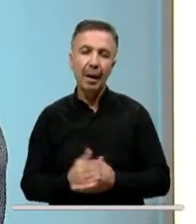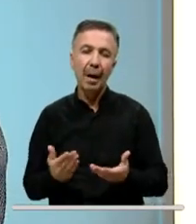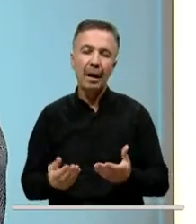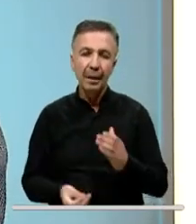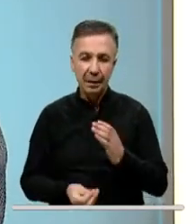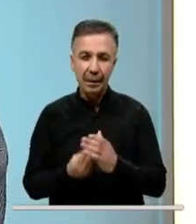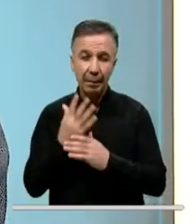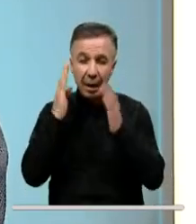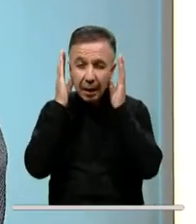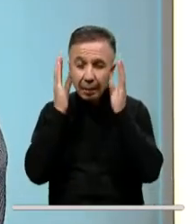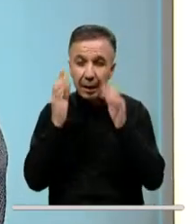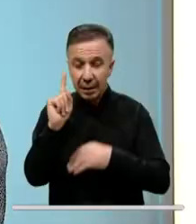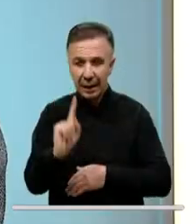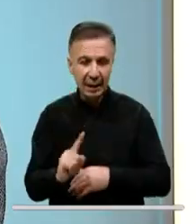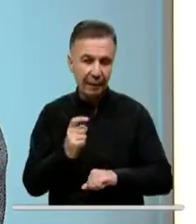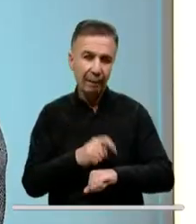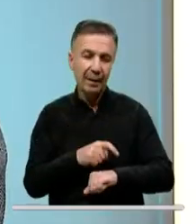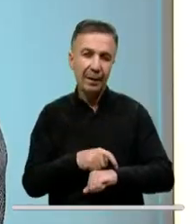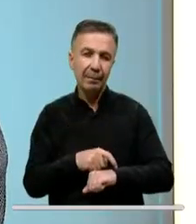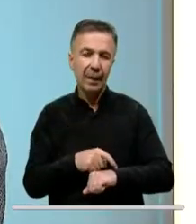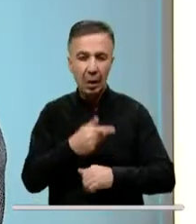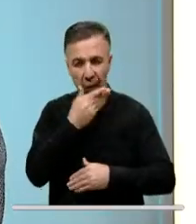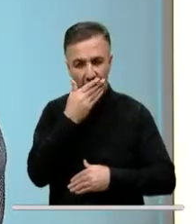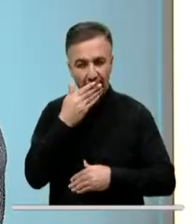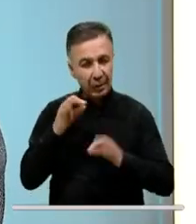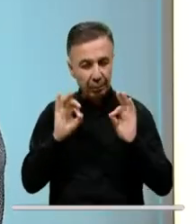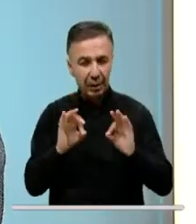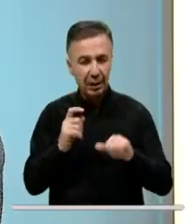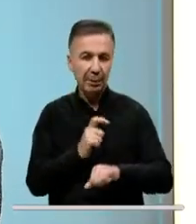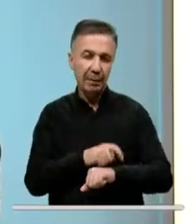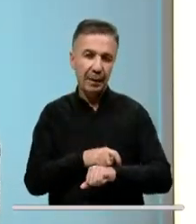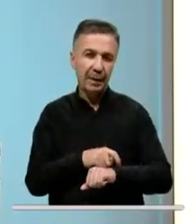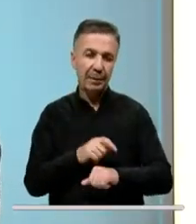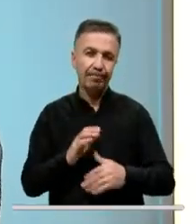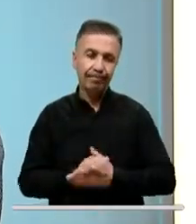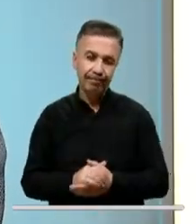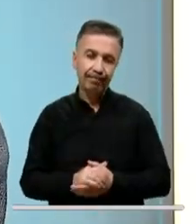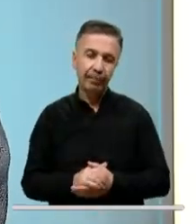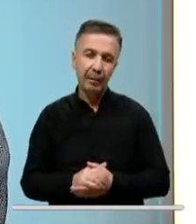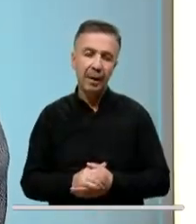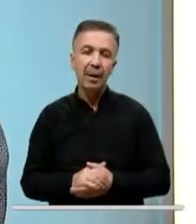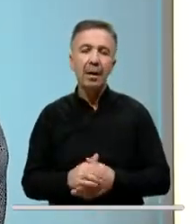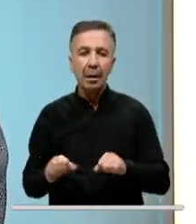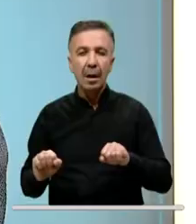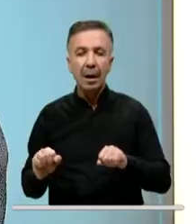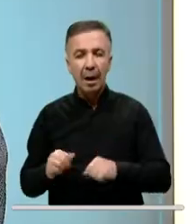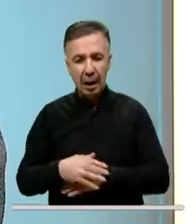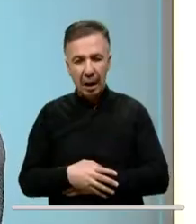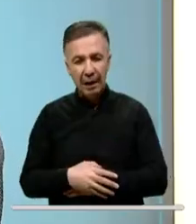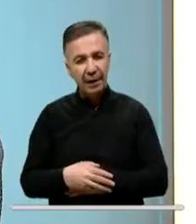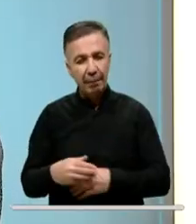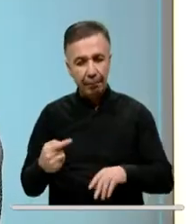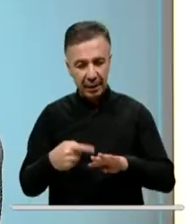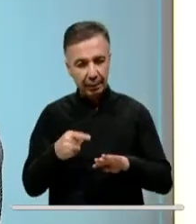sabah namazının ilk vakti, hı hı. Oruca başladığımız vakittir. Hanefi mezhebine göre ise